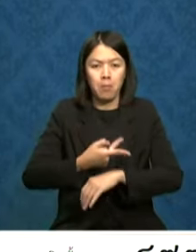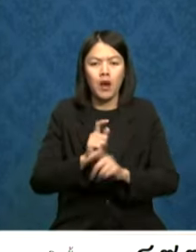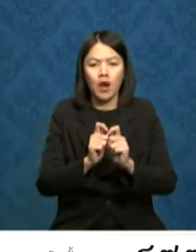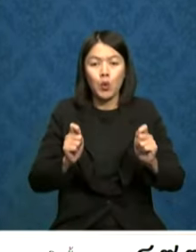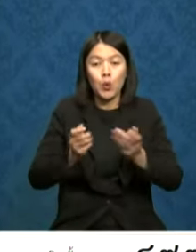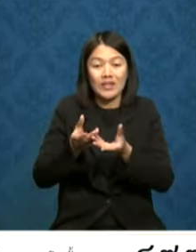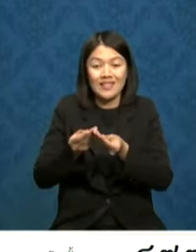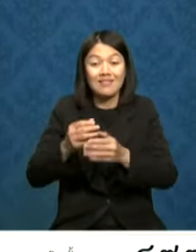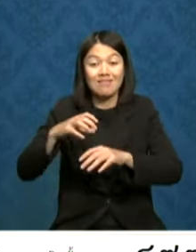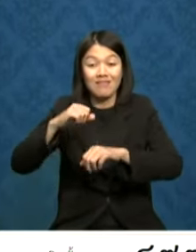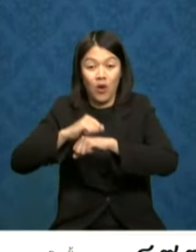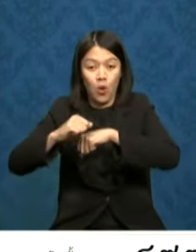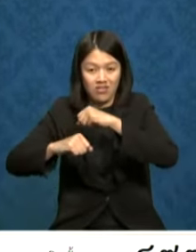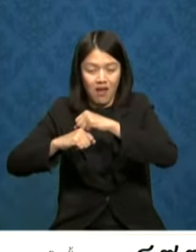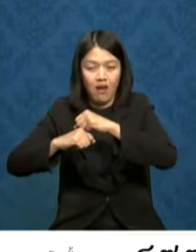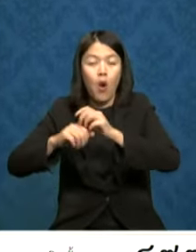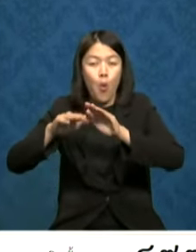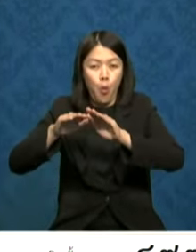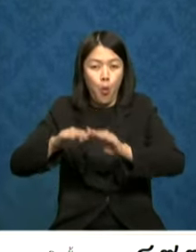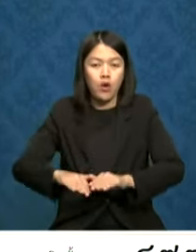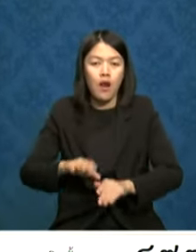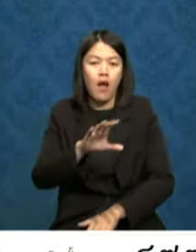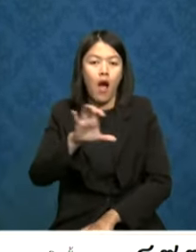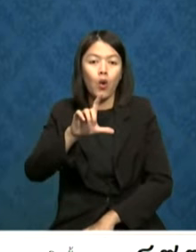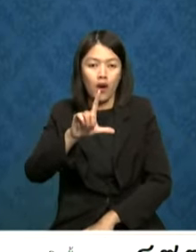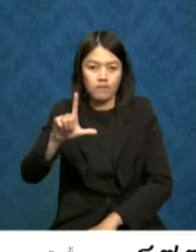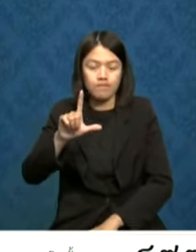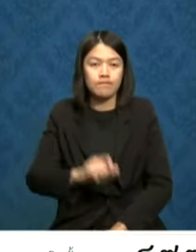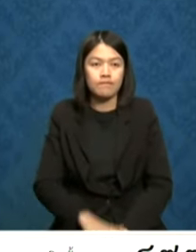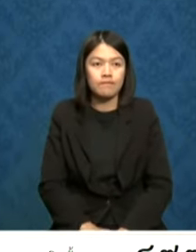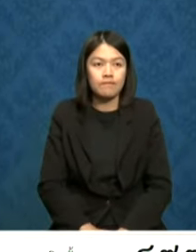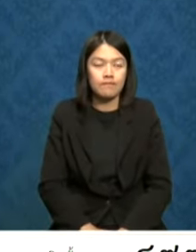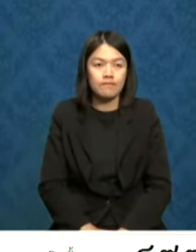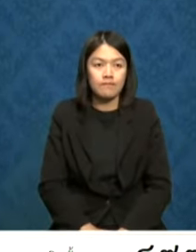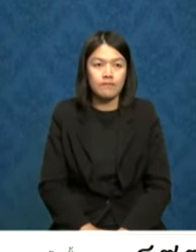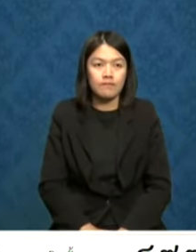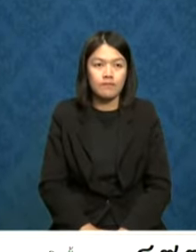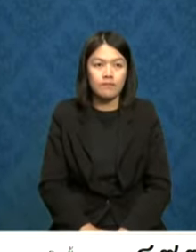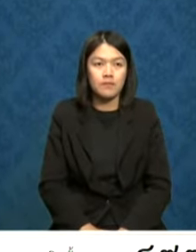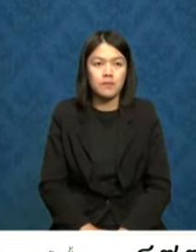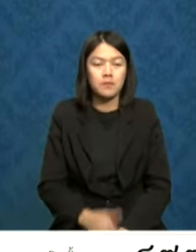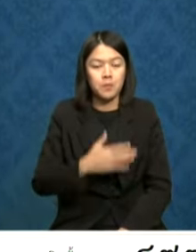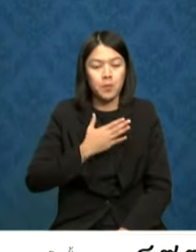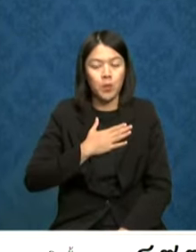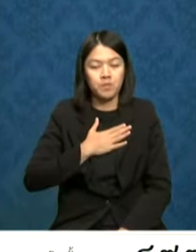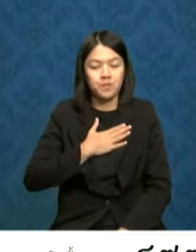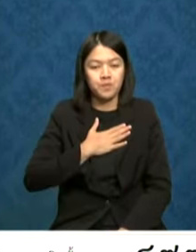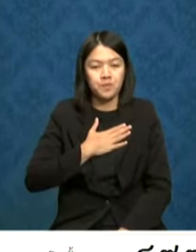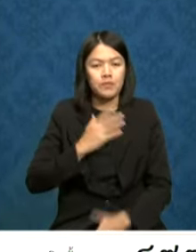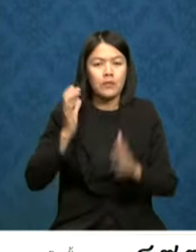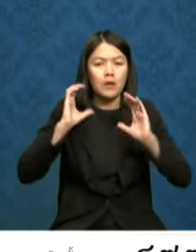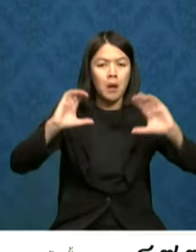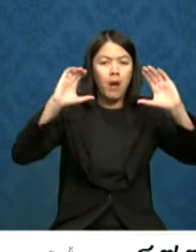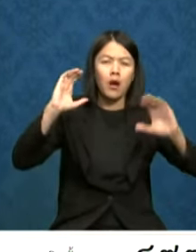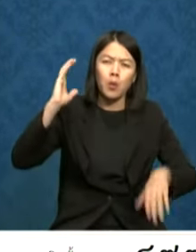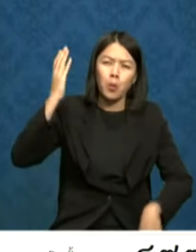ดินสิ่งก่อสร้างเนี่ยเราปรับลดไปเกือบ 500ล้านนะครับซึ่งผมเชื่อว่าทุกรัฐบาลที่